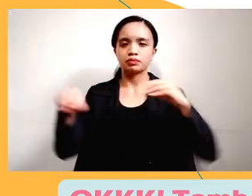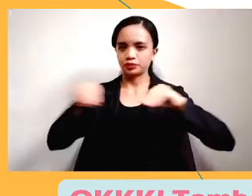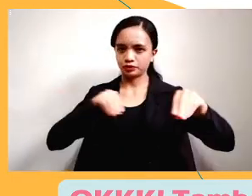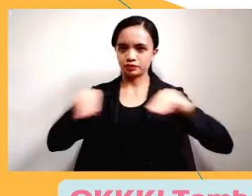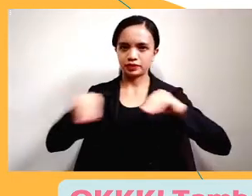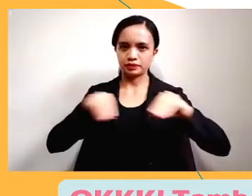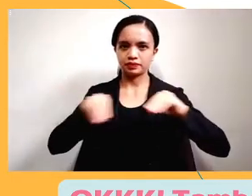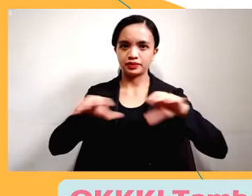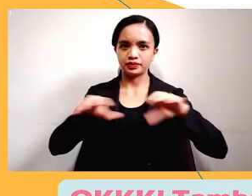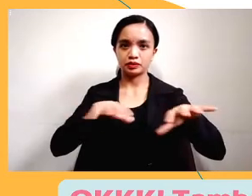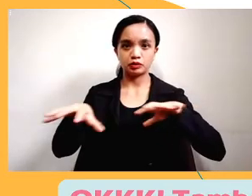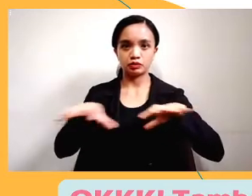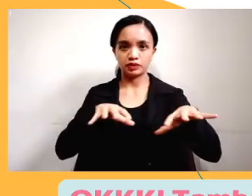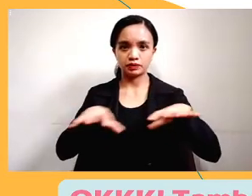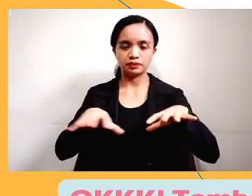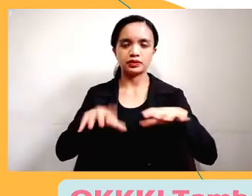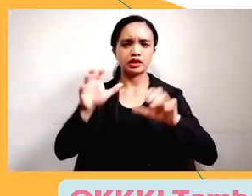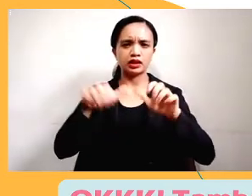gutom. Paano ba?